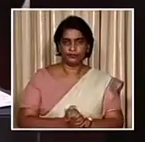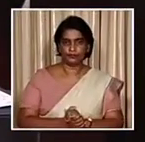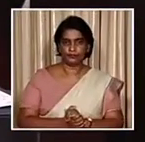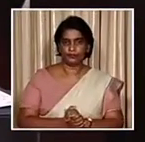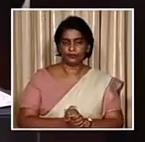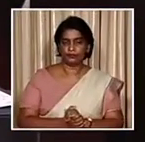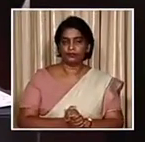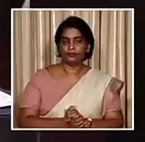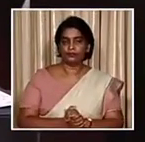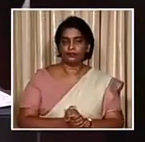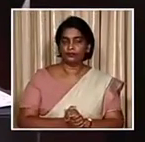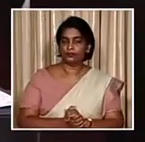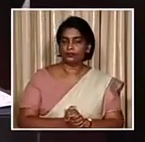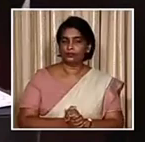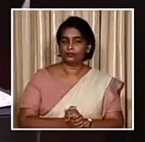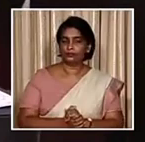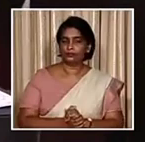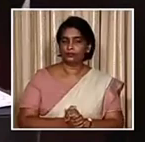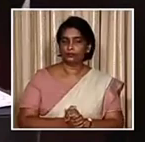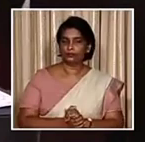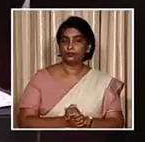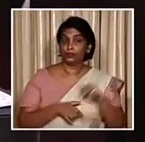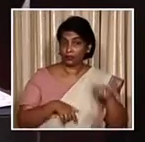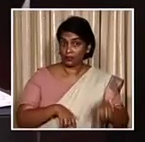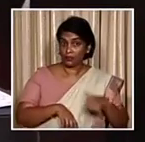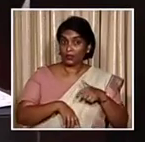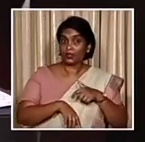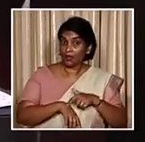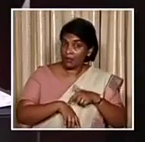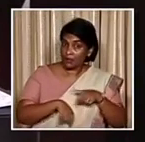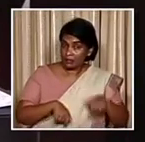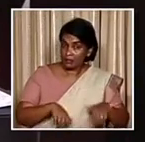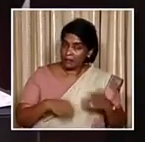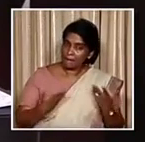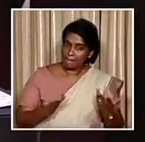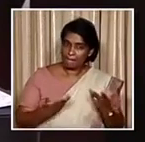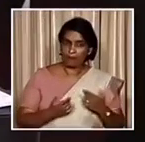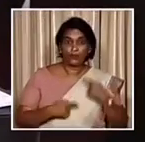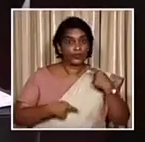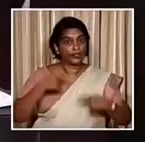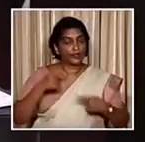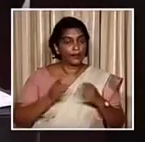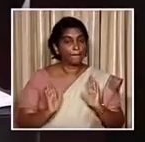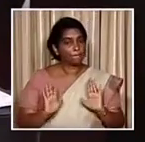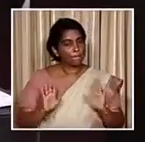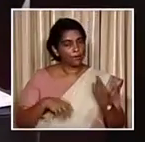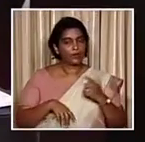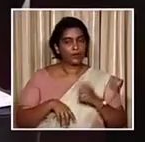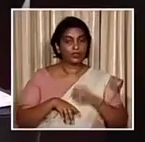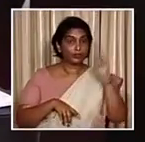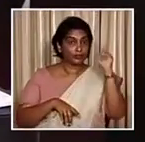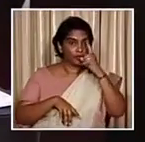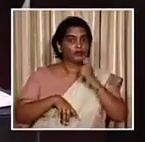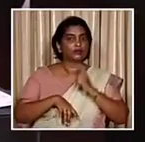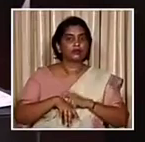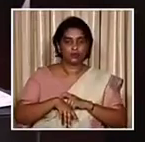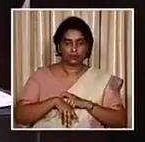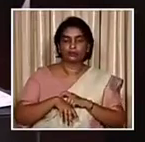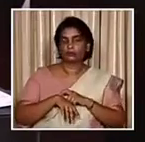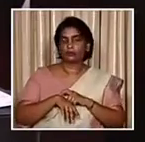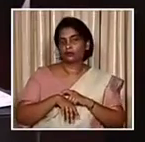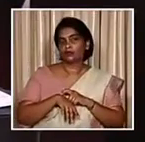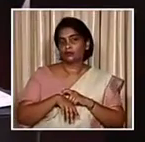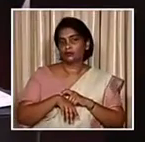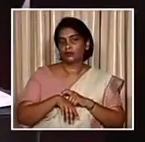අවස්ථාවේ මේ මොහොතේදීම බැරි වුණත් විවාදය පටන් ගත්ත වෙලාවේ පළවෙනි අවස්ථාව මම ලබා ගන්නවා